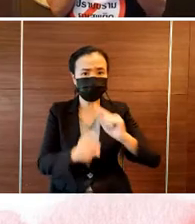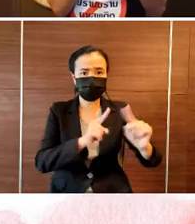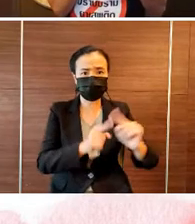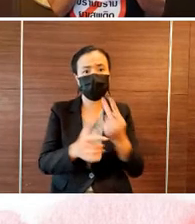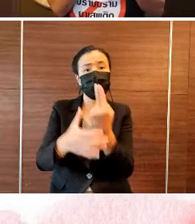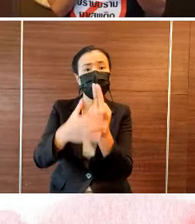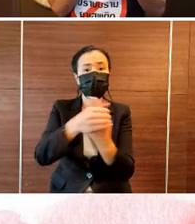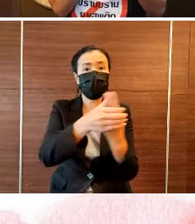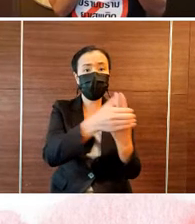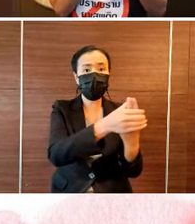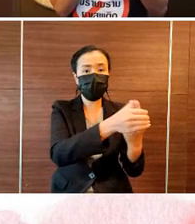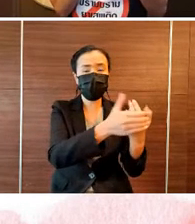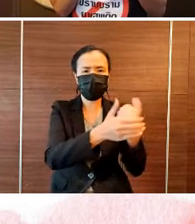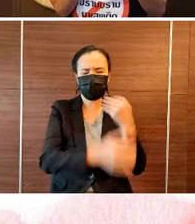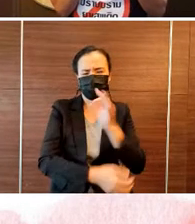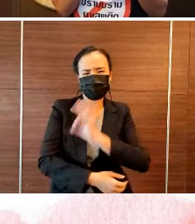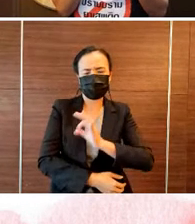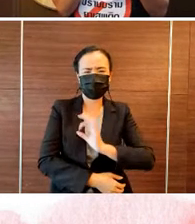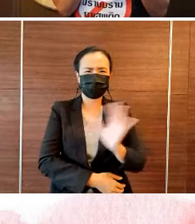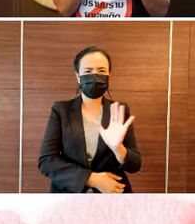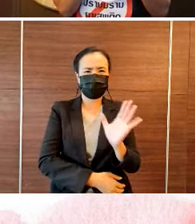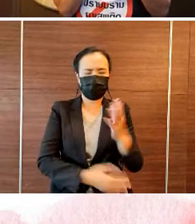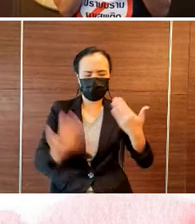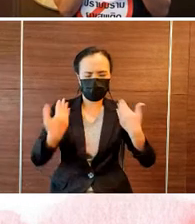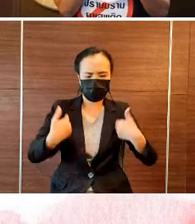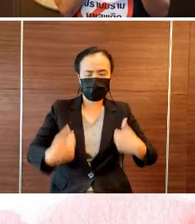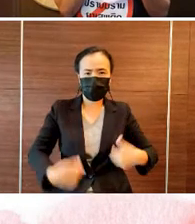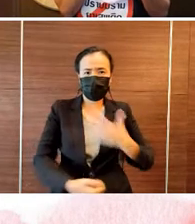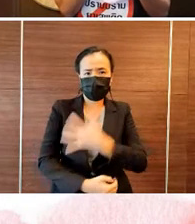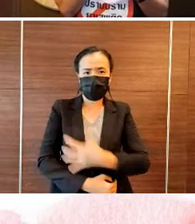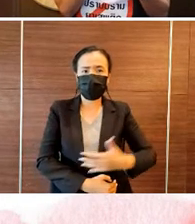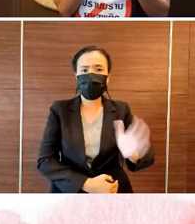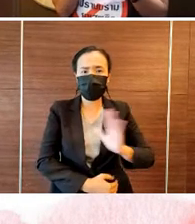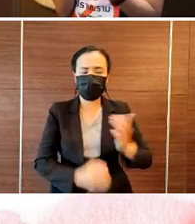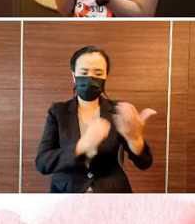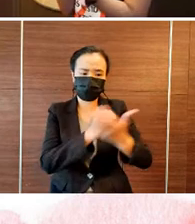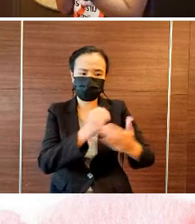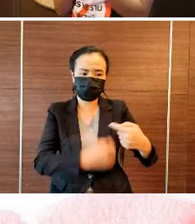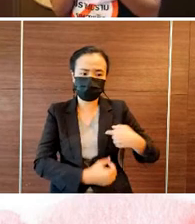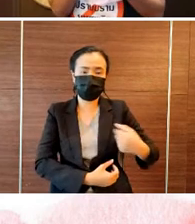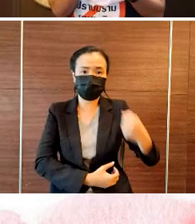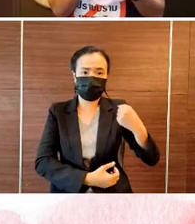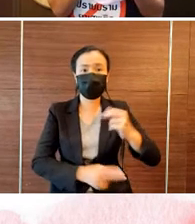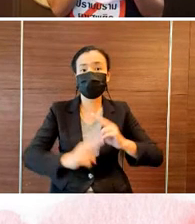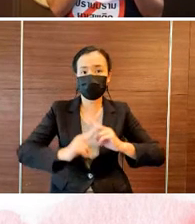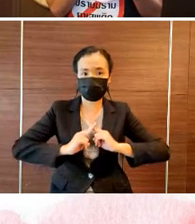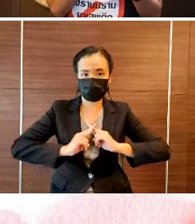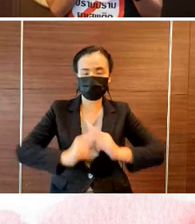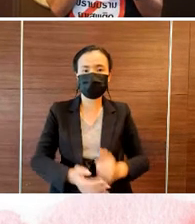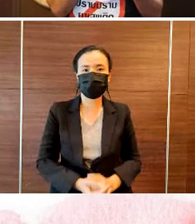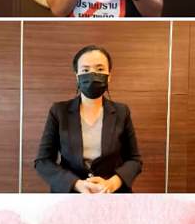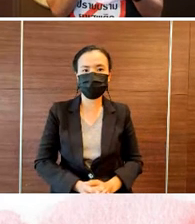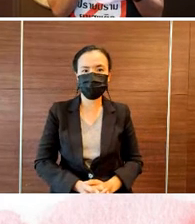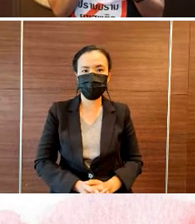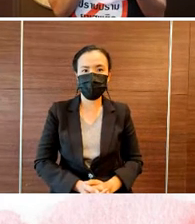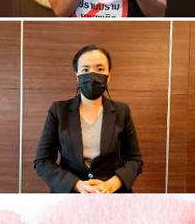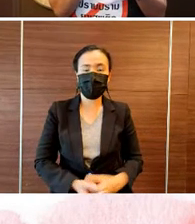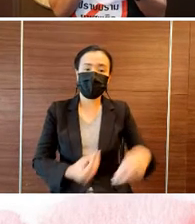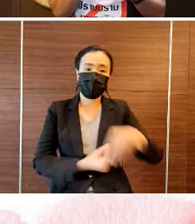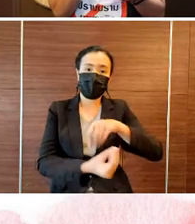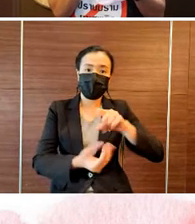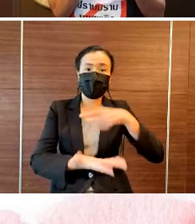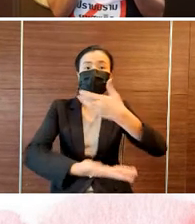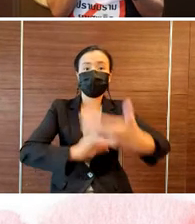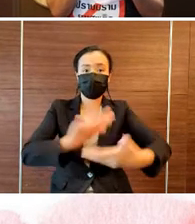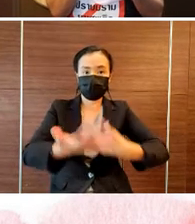คู่นำไปสู่การรู้สึกไม่พึงพอใจกับร่างกายตนเองแล้วก็ใช้เคมเซ็กเพื่อความมั่นใจในร่างกายตนเองนะคะการใช้เพื่อเศรษฐกิจเช่นบางค